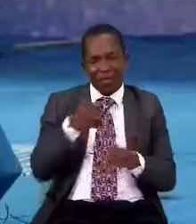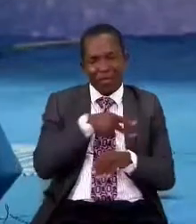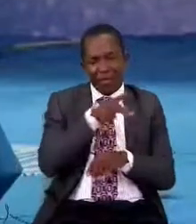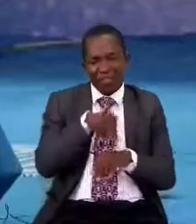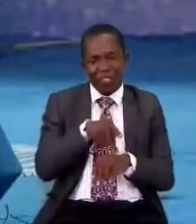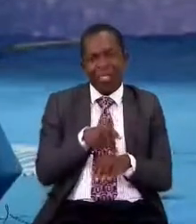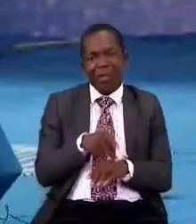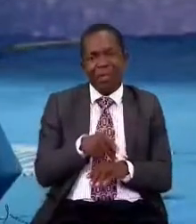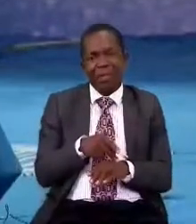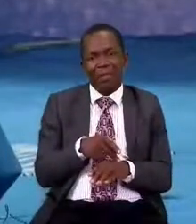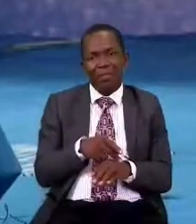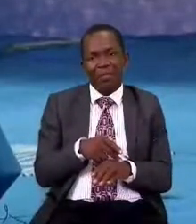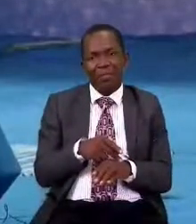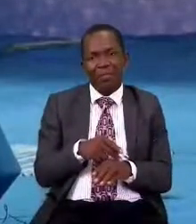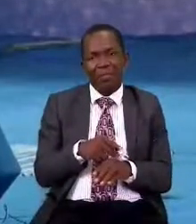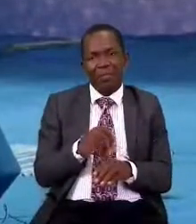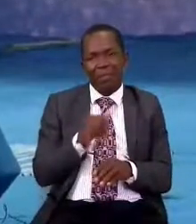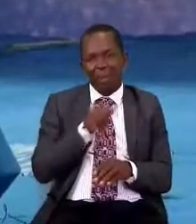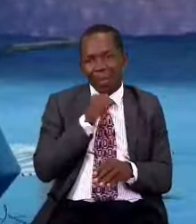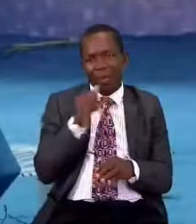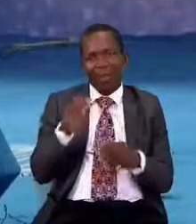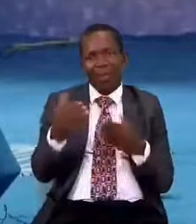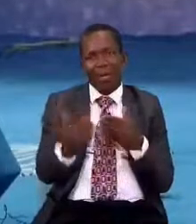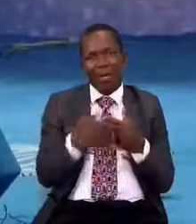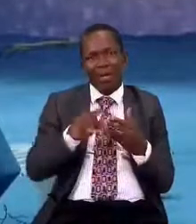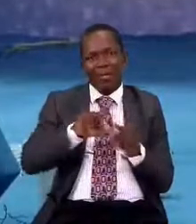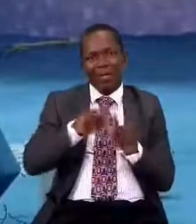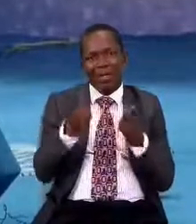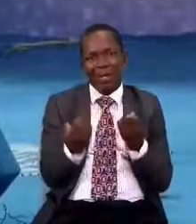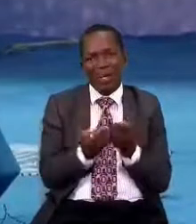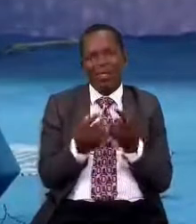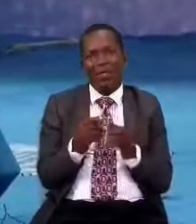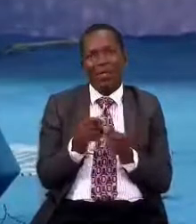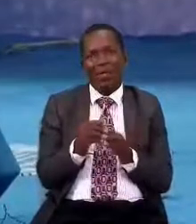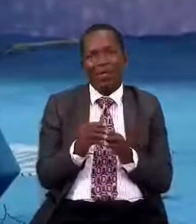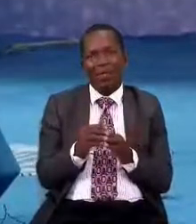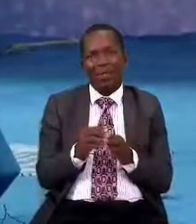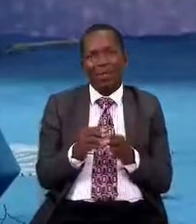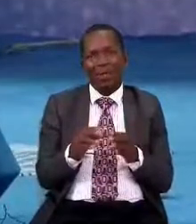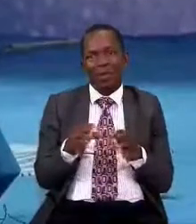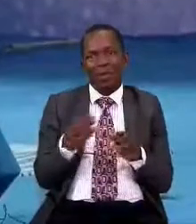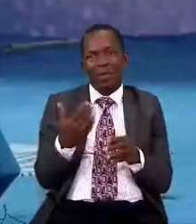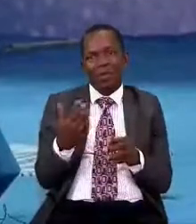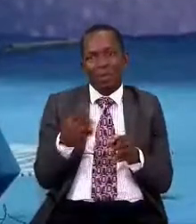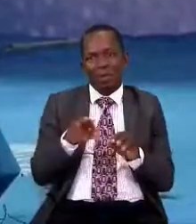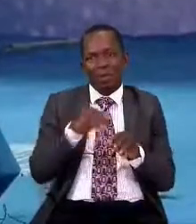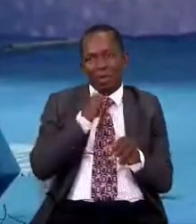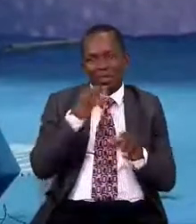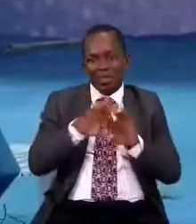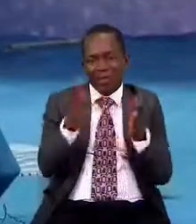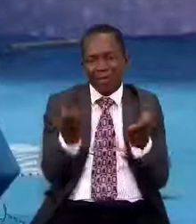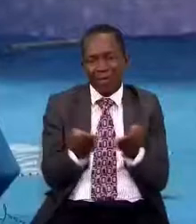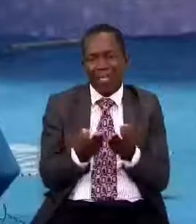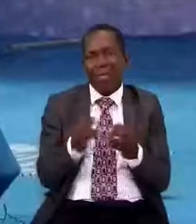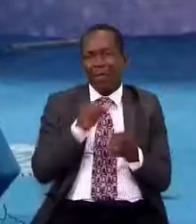Ce n'est pas l'argent qu'on donne. En fait, l'homme là n'a rien. C'est son nom. C'est pas la foi